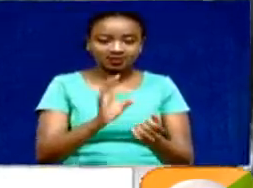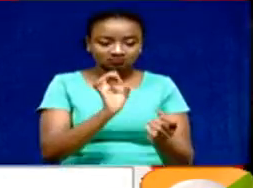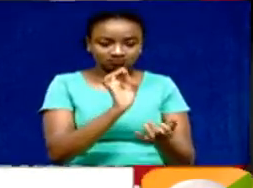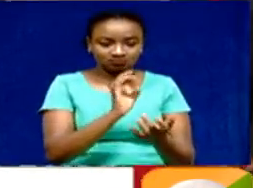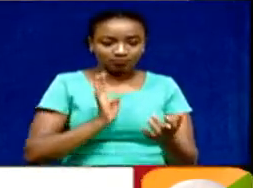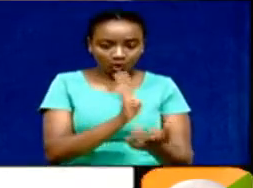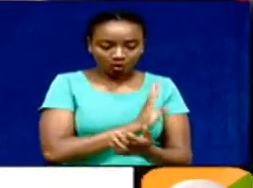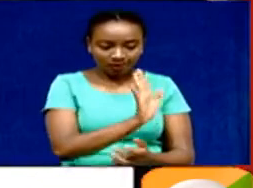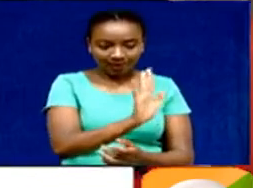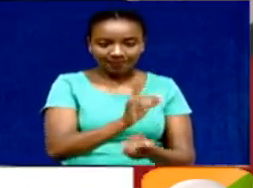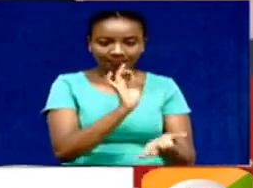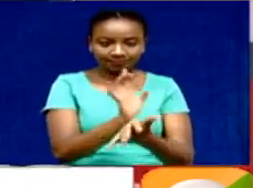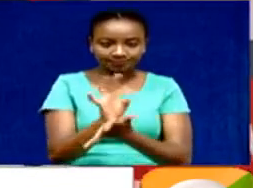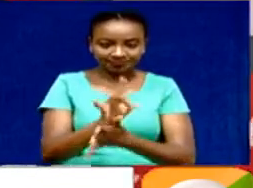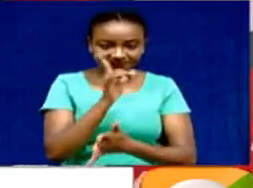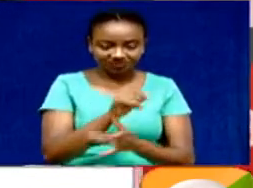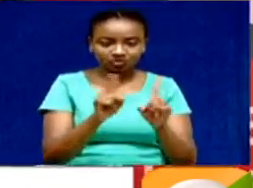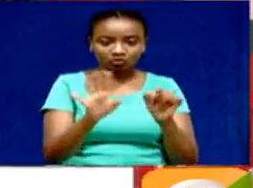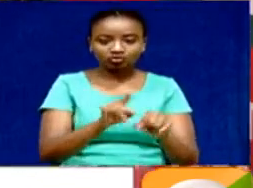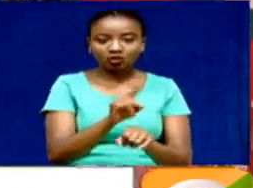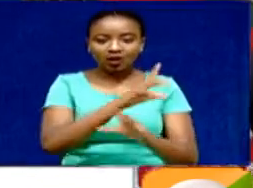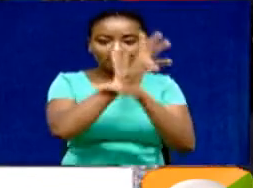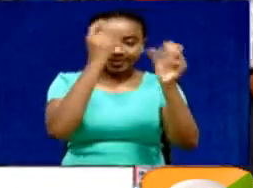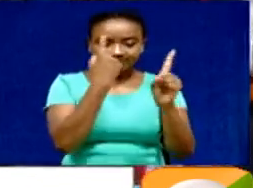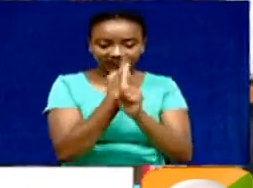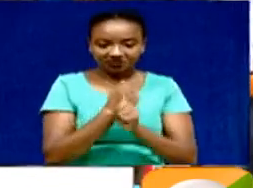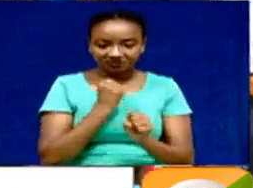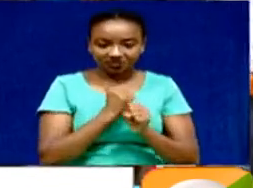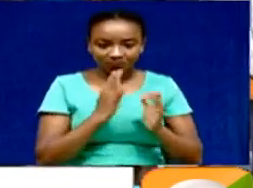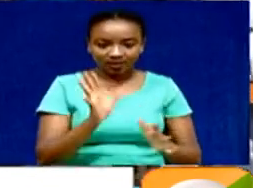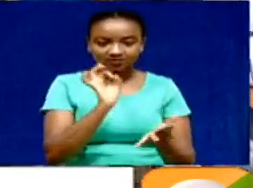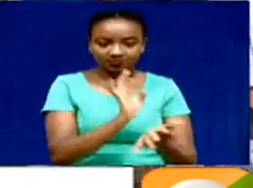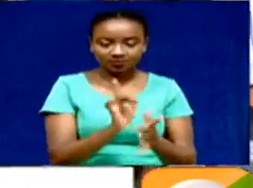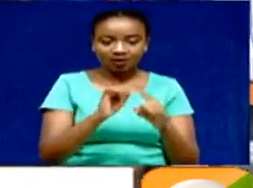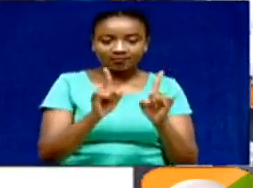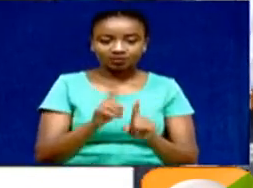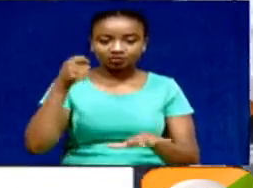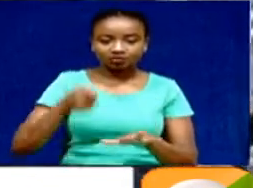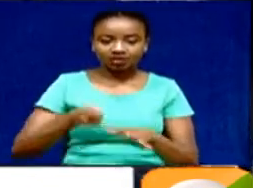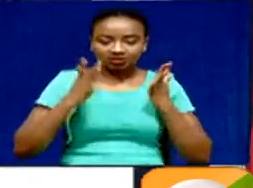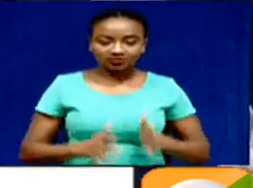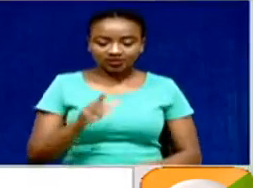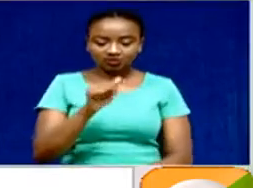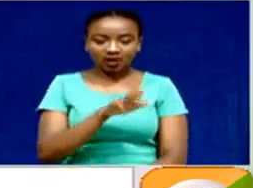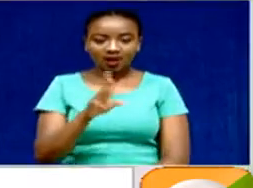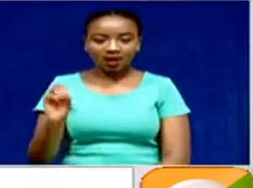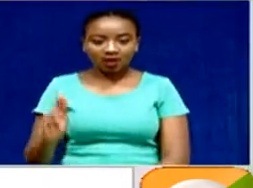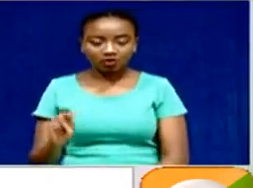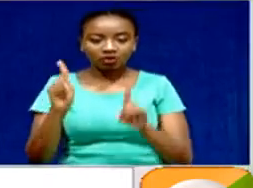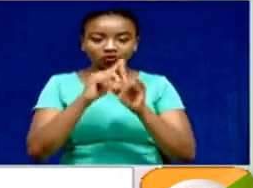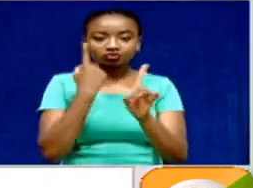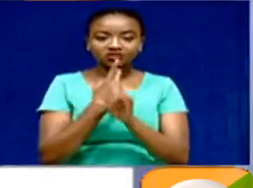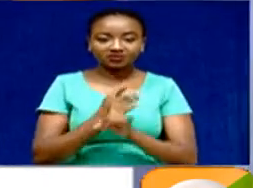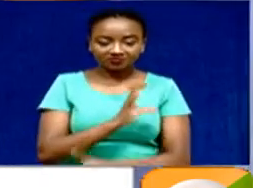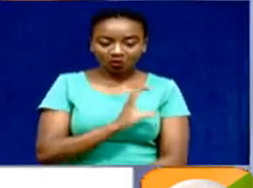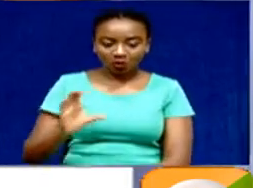ya FKF na kuwatimua rais Nick Mwendwa miongoni mwa maafisa wengine. Jaji mstaafu Aaron Ringera miongoni mwa wanakamati